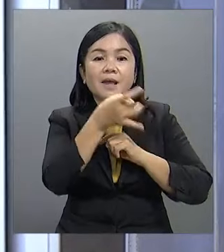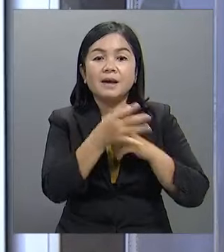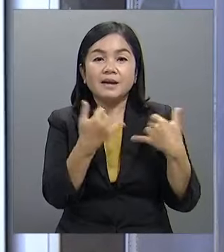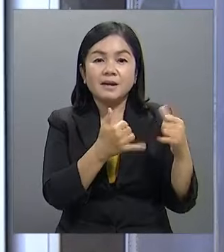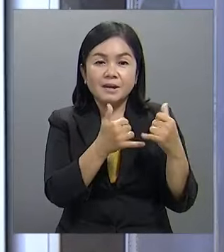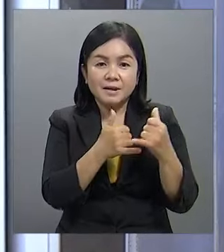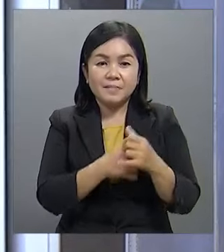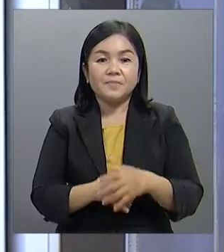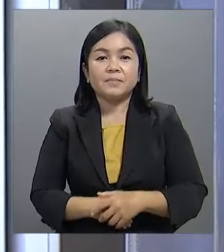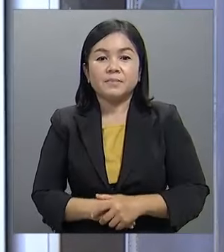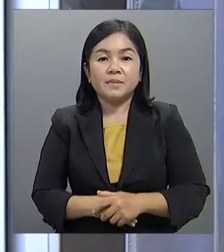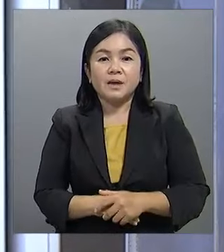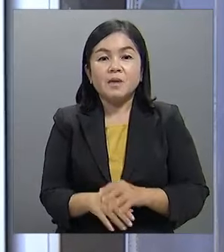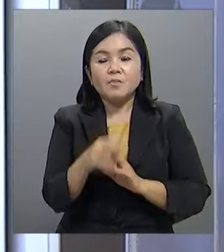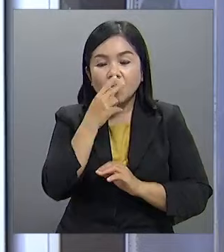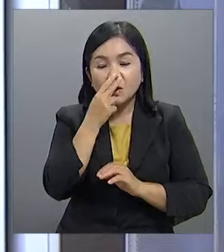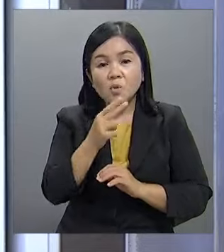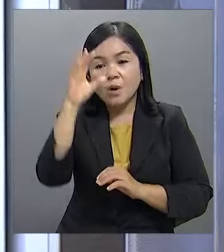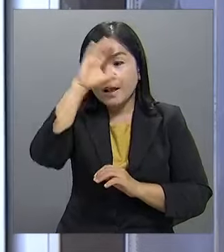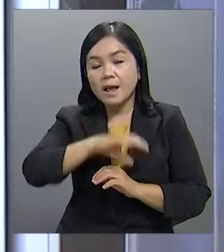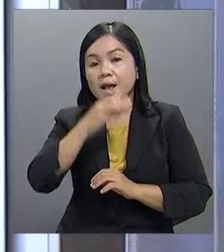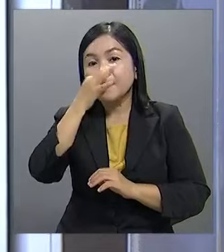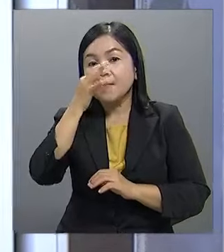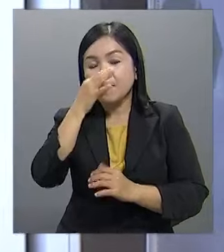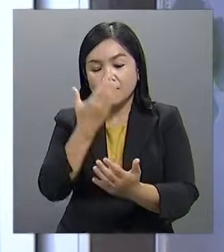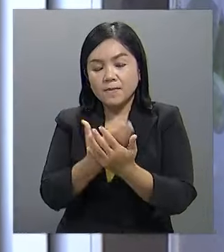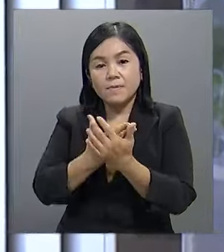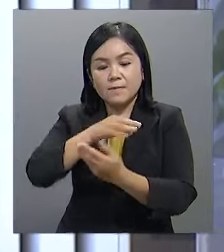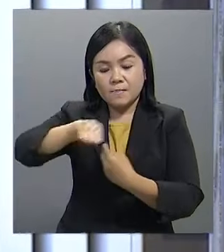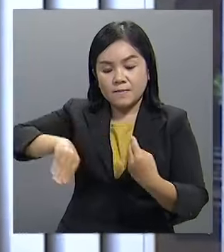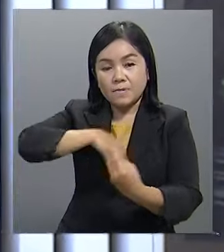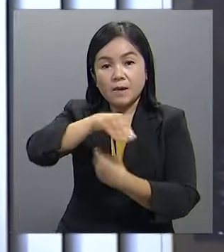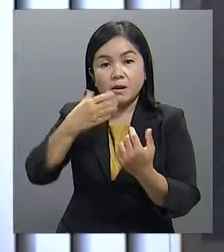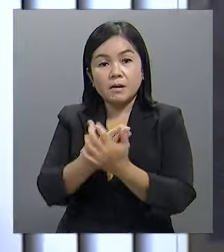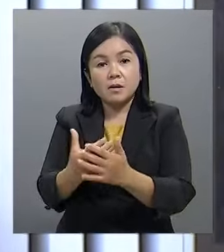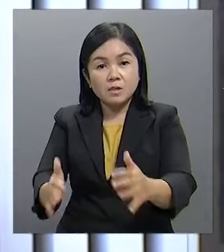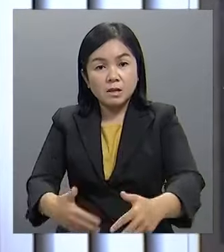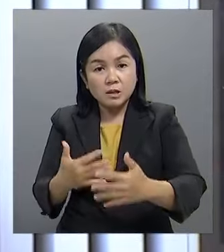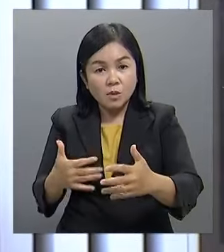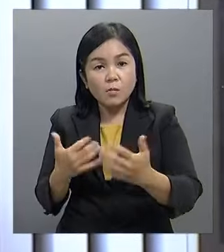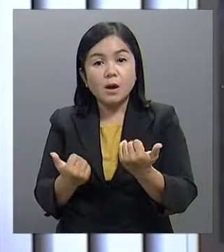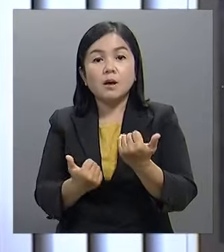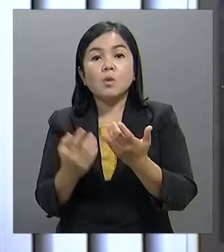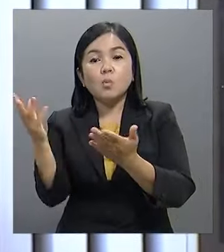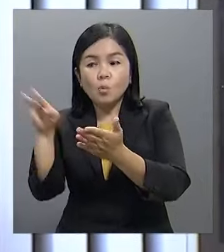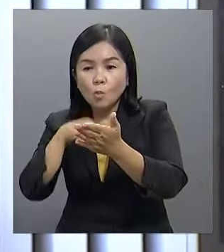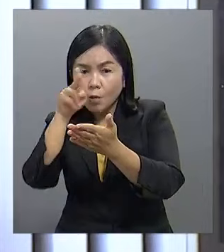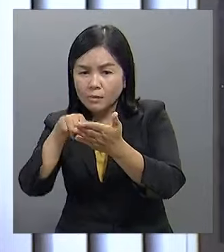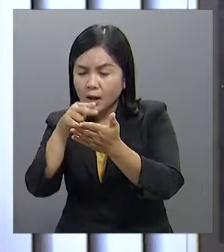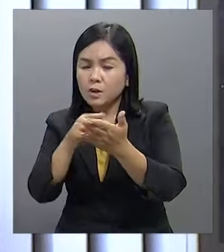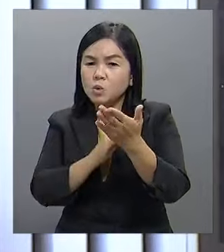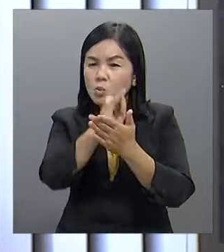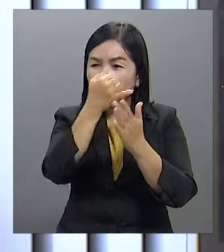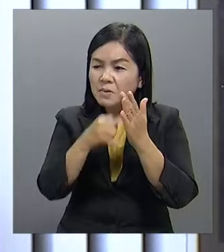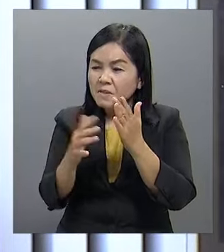ได้เอ้าไปหาเงินหาทองใช้กันหน่อยดีกว่าคุณผู้ชมครับศิลปะนั้นเนี่ยมันไม่มีถูกไม่มีผิดนะครับแต่จะดีแค่ไหนว่าความไม่มีถูก